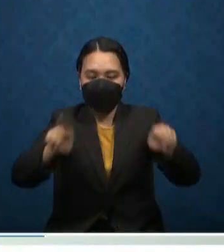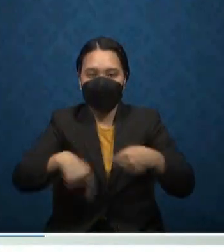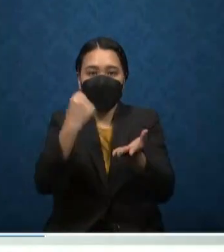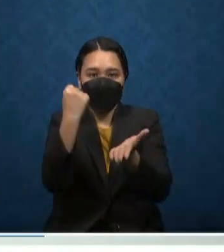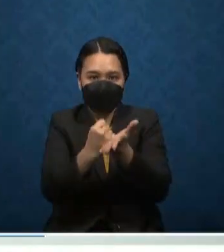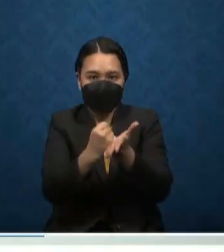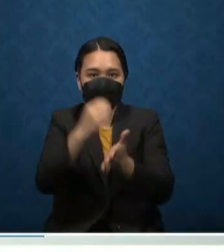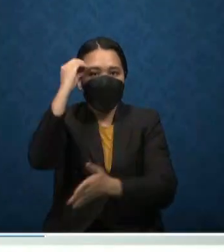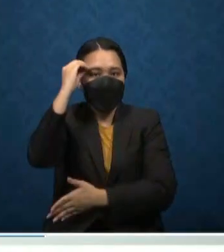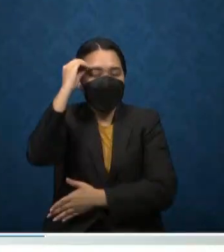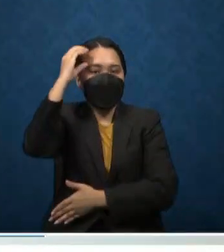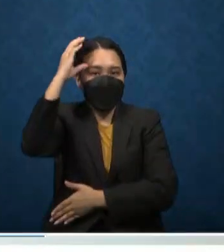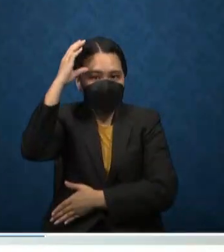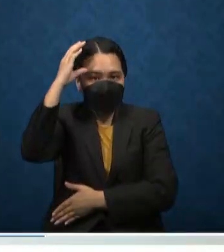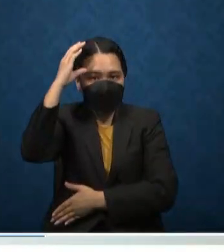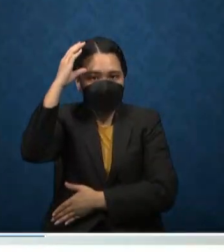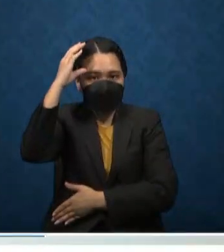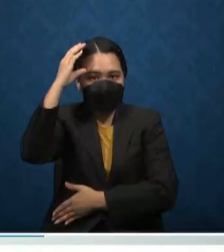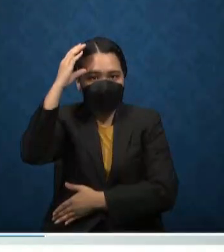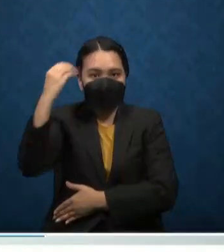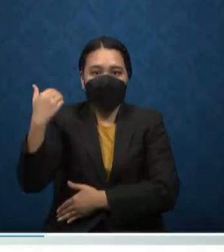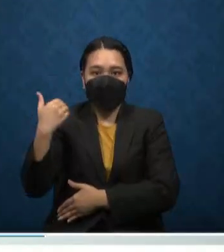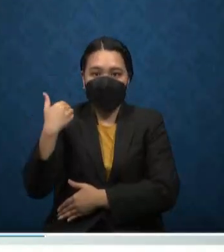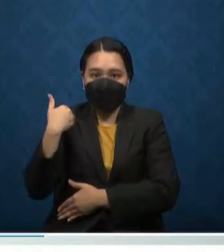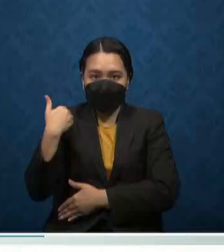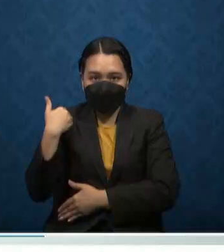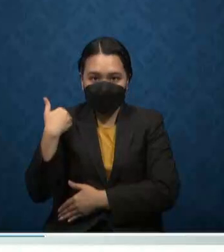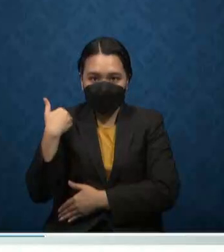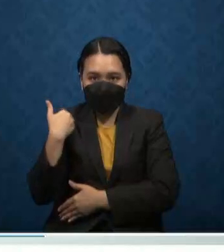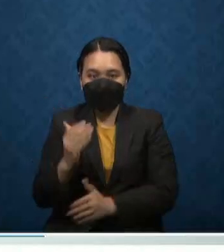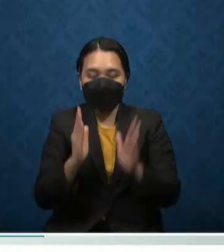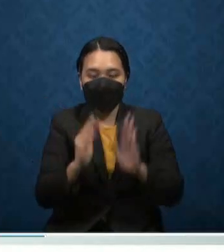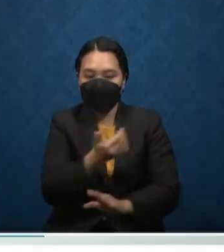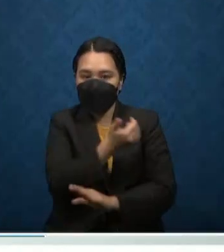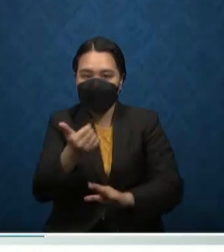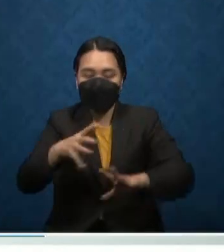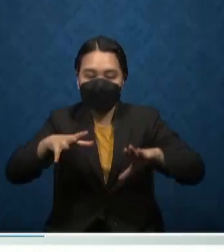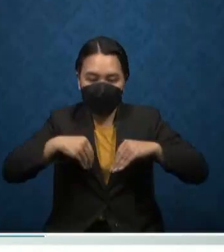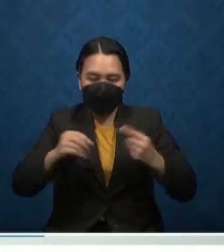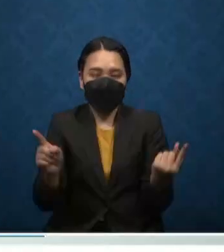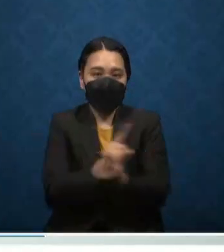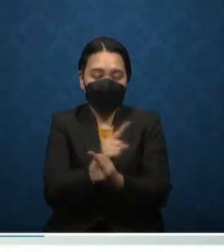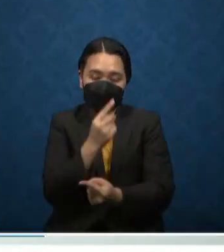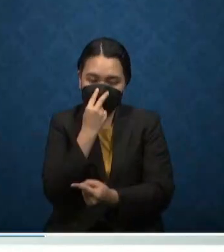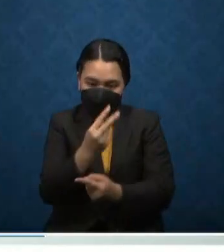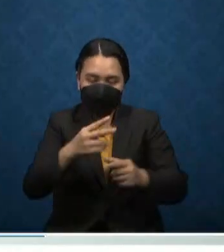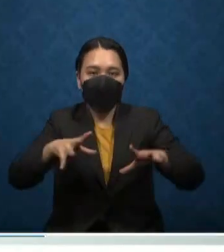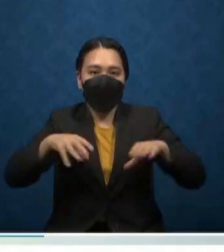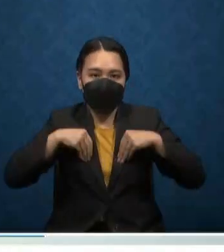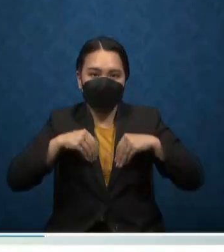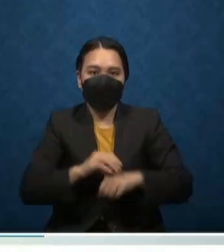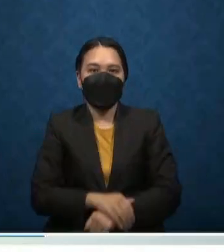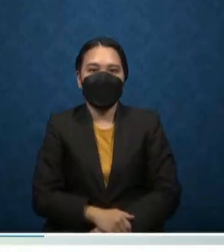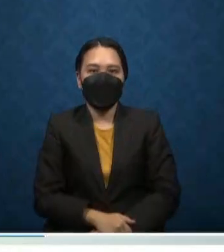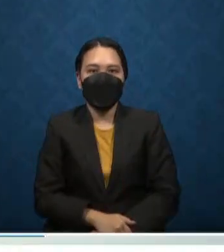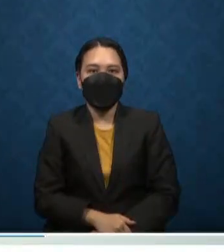รู้แล้วก็มีทั้งการยอมรับมิติการยอมรับทางสังคมด้วยนะคะในตัวกร